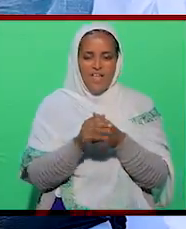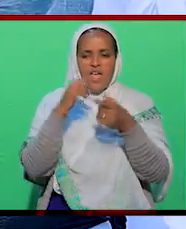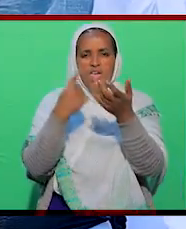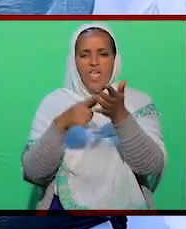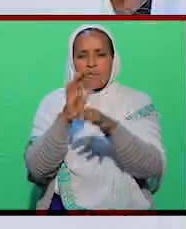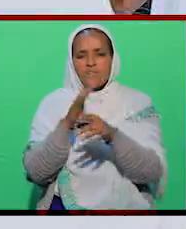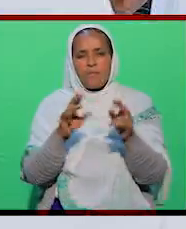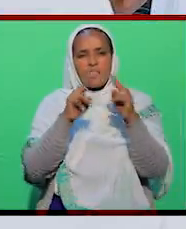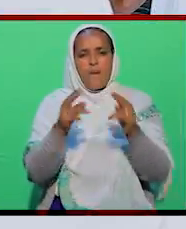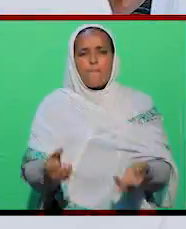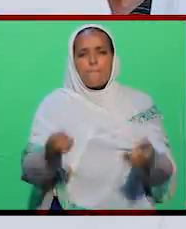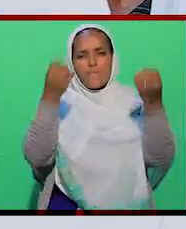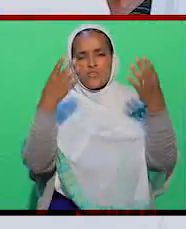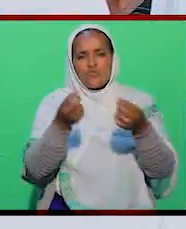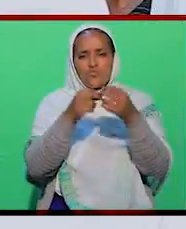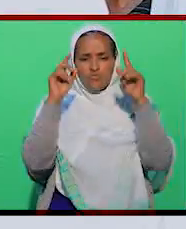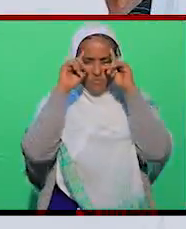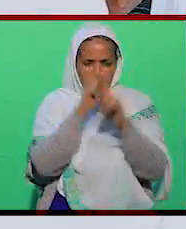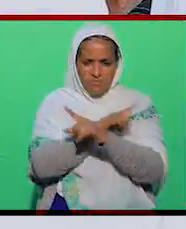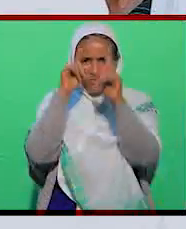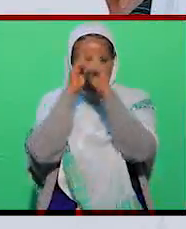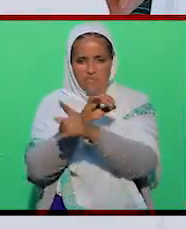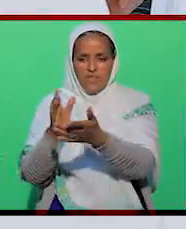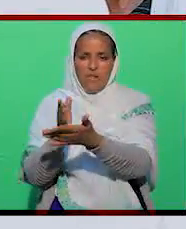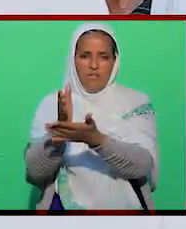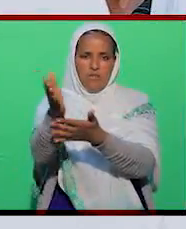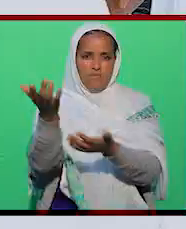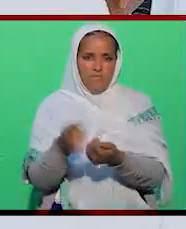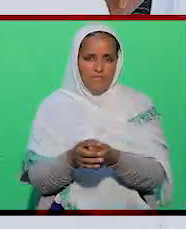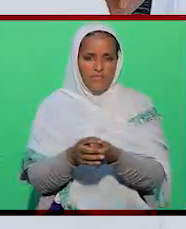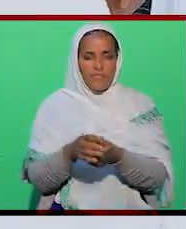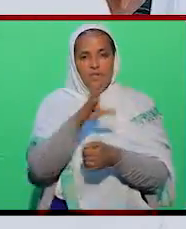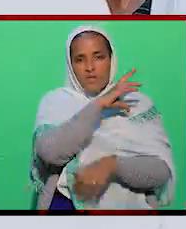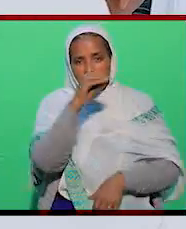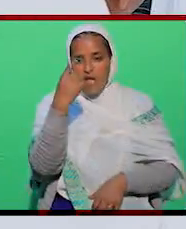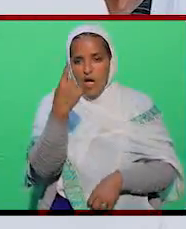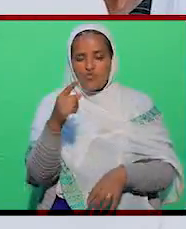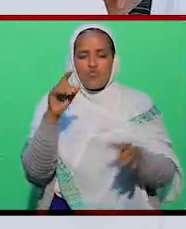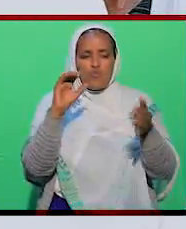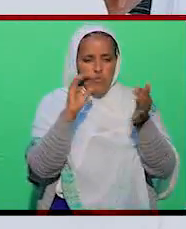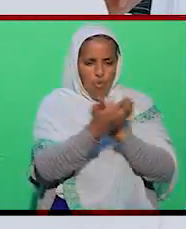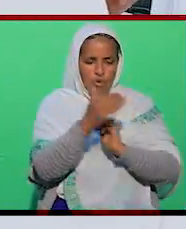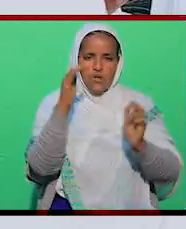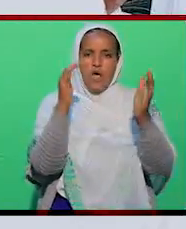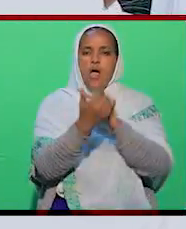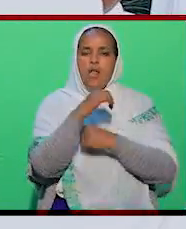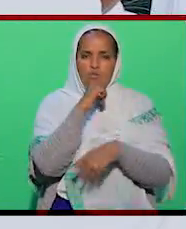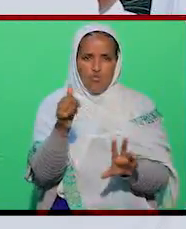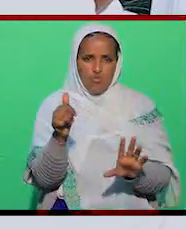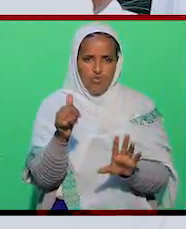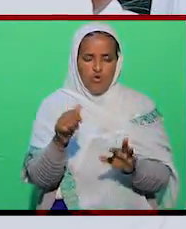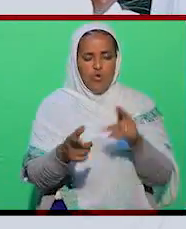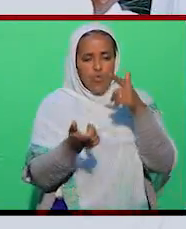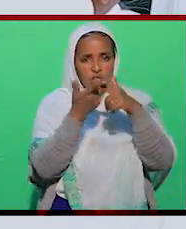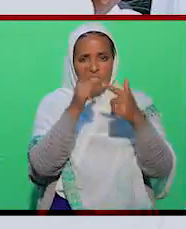ውልድ። ይህን የመሰል በጣም ብዙ ፌክ ነገር ነው ያለ እና አንዱ መሆን አለመሆኑ